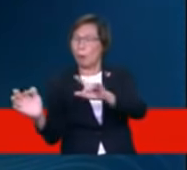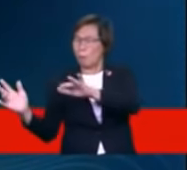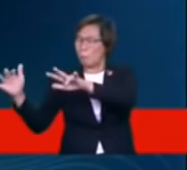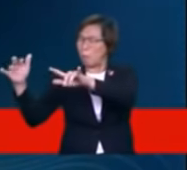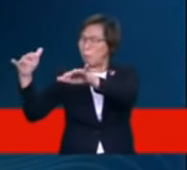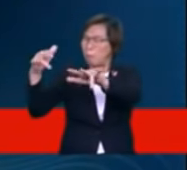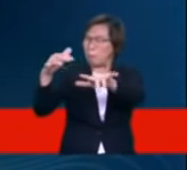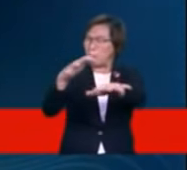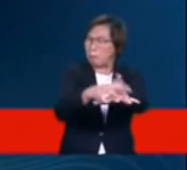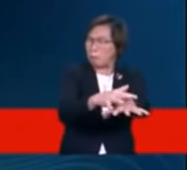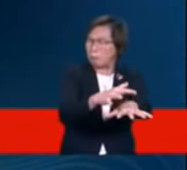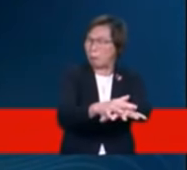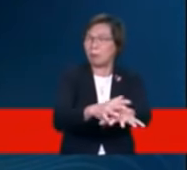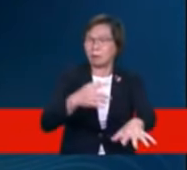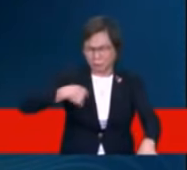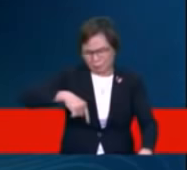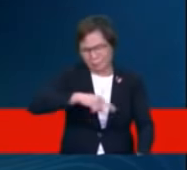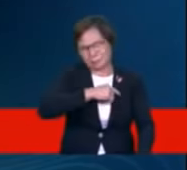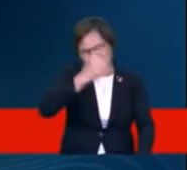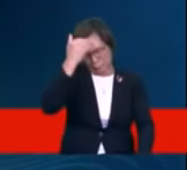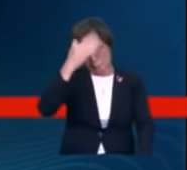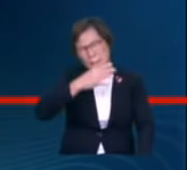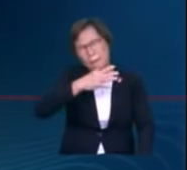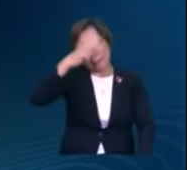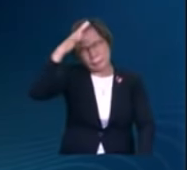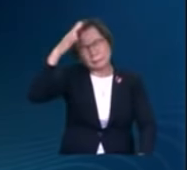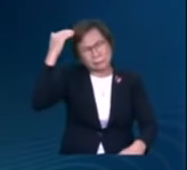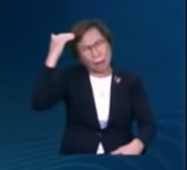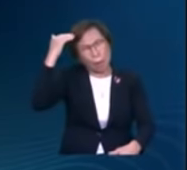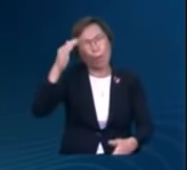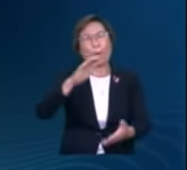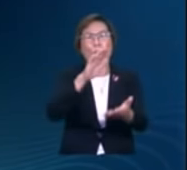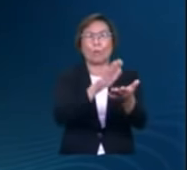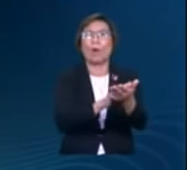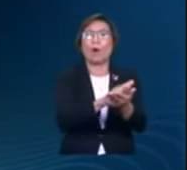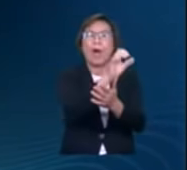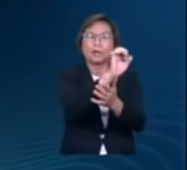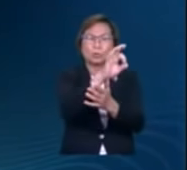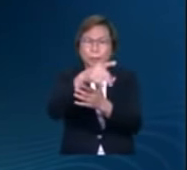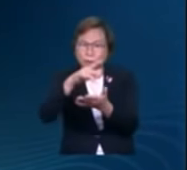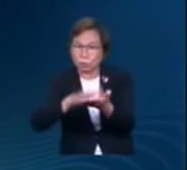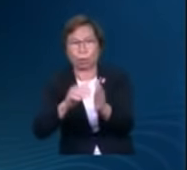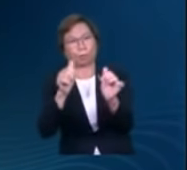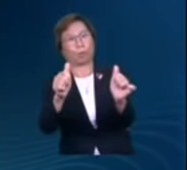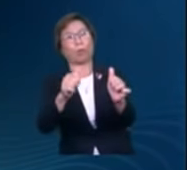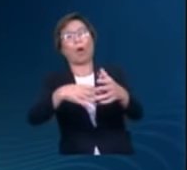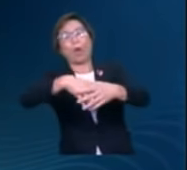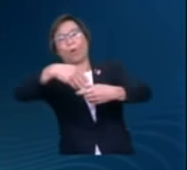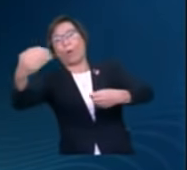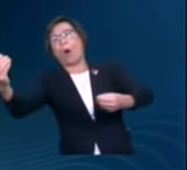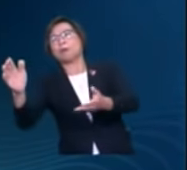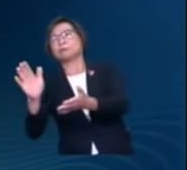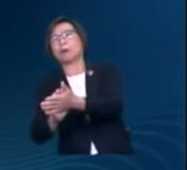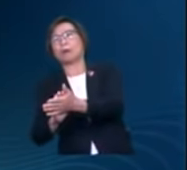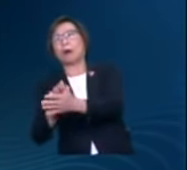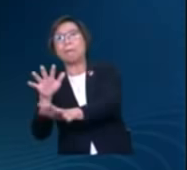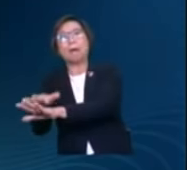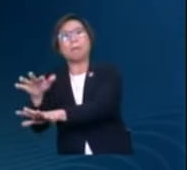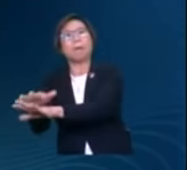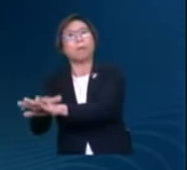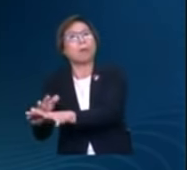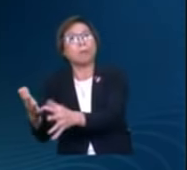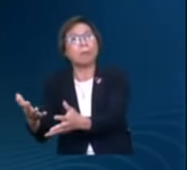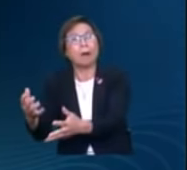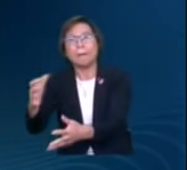ramai the tahu ramai Ibu pekat aesop dalam salah cantik tapi Kak luas sekolah itu masih sesak